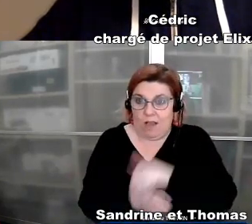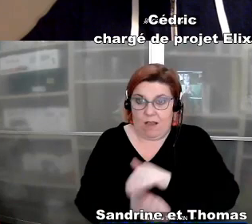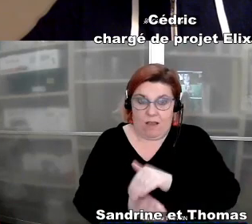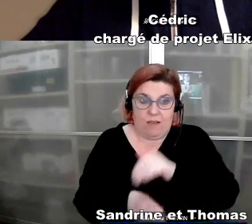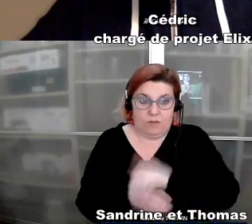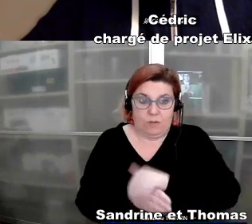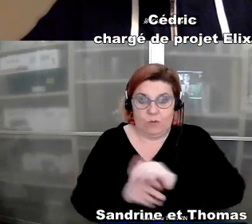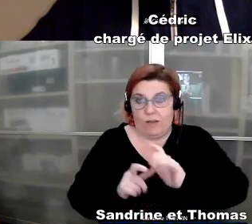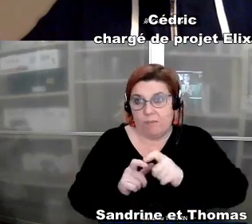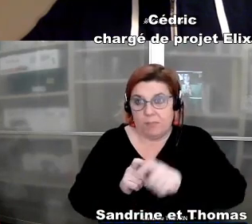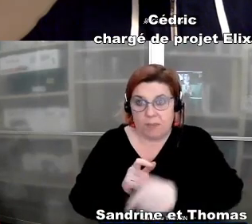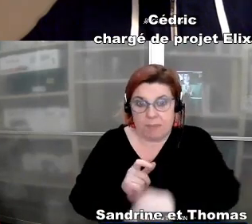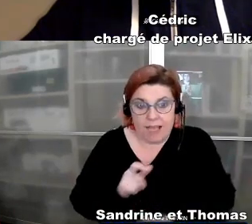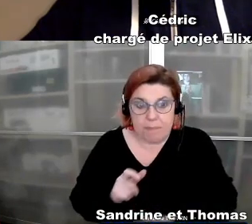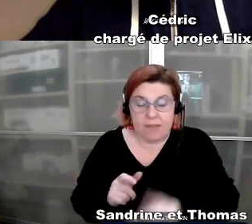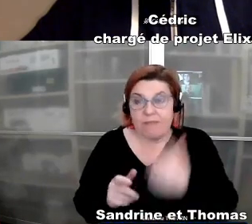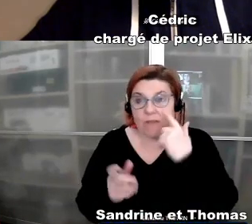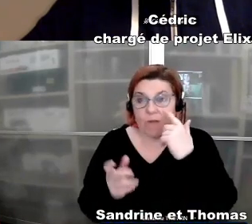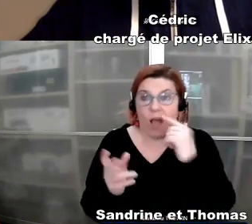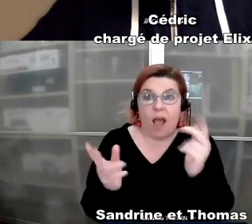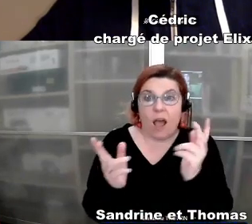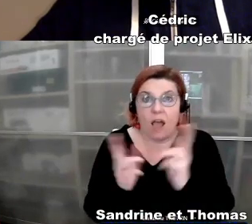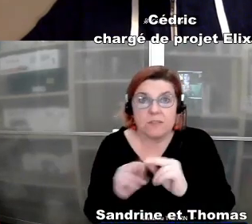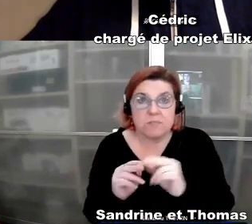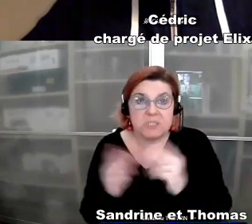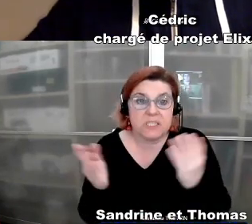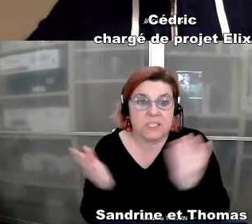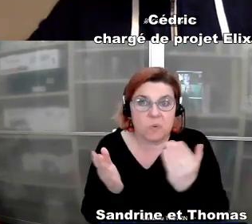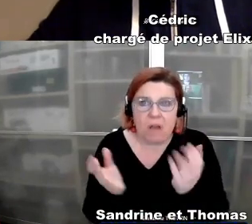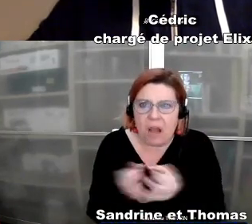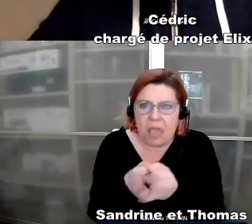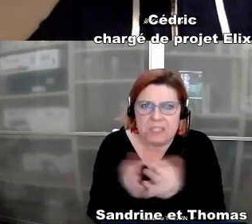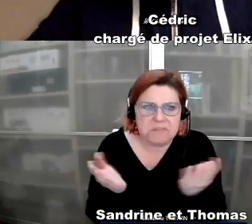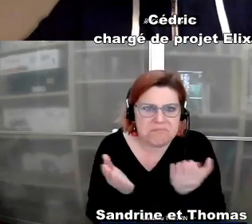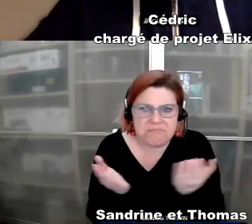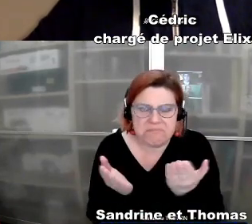peu expliquer Elix, qu'est-ce que c'est quoi.